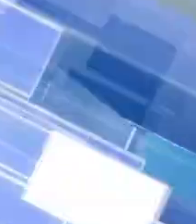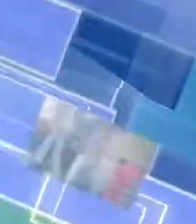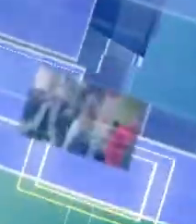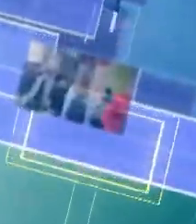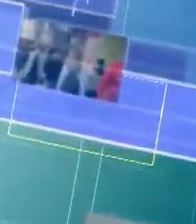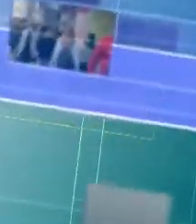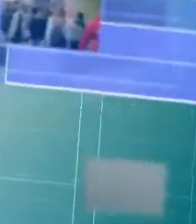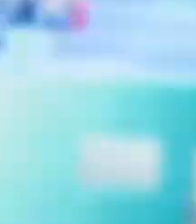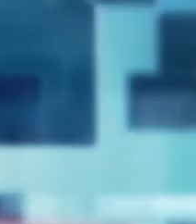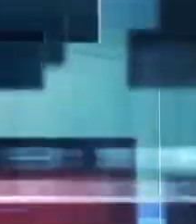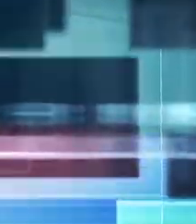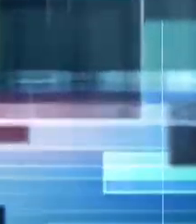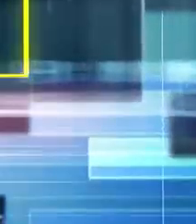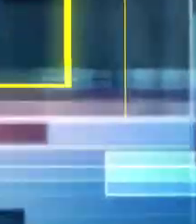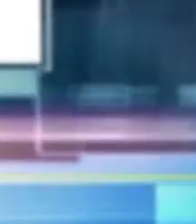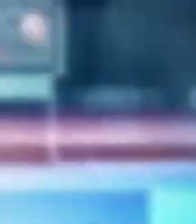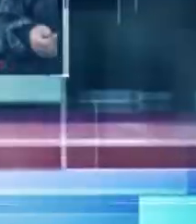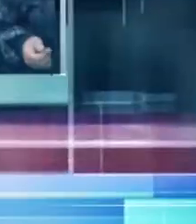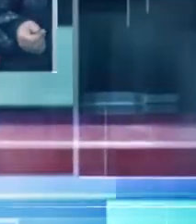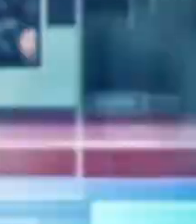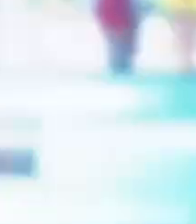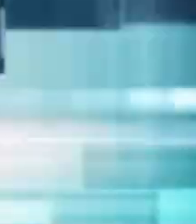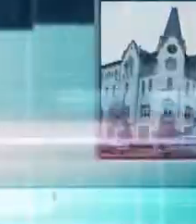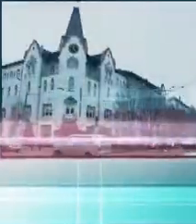МУЗЫКАЛЬНАЯ ЗАСТАВКА